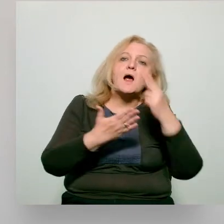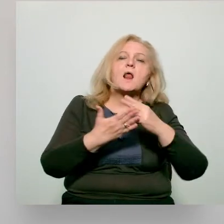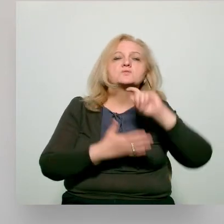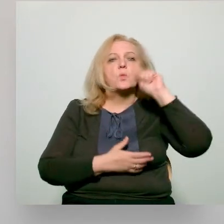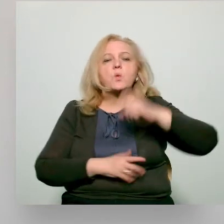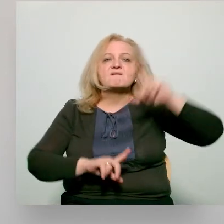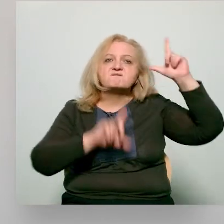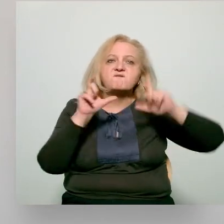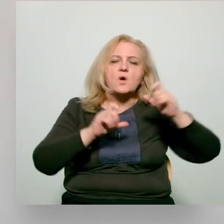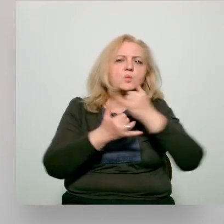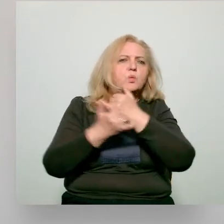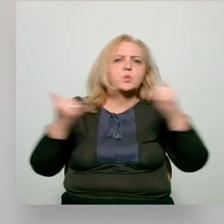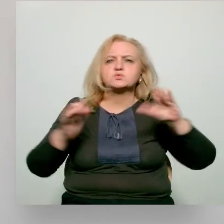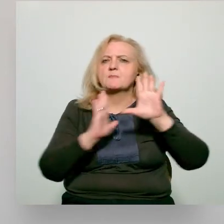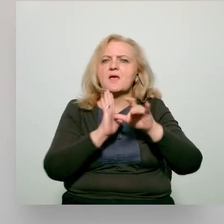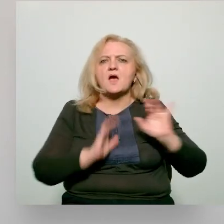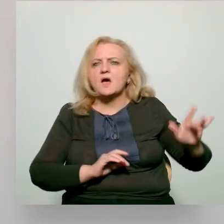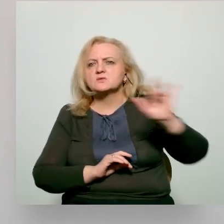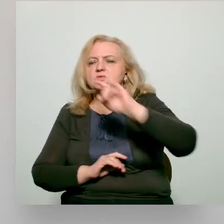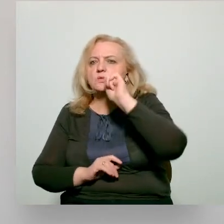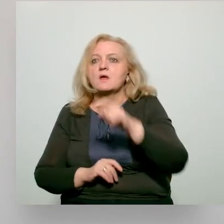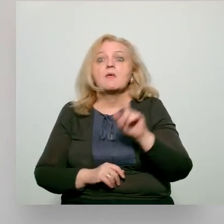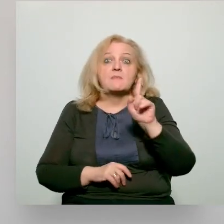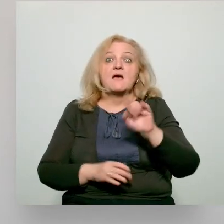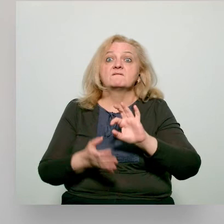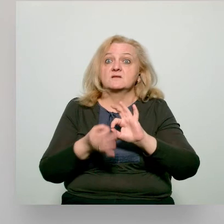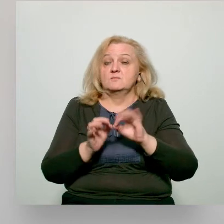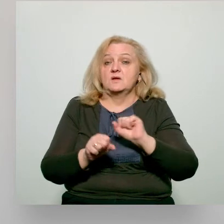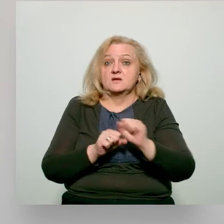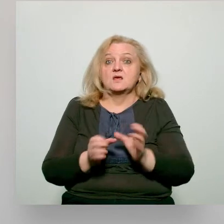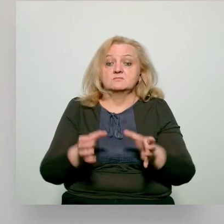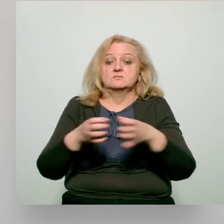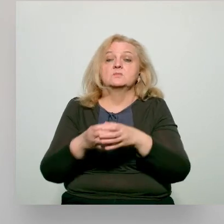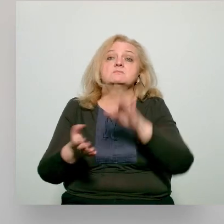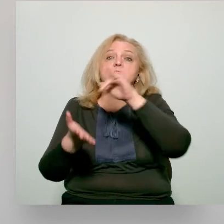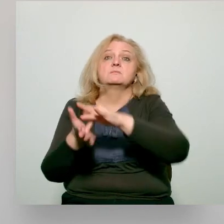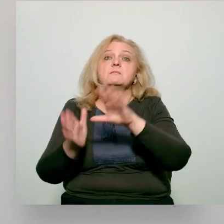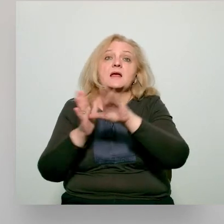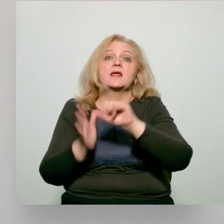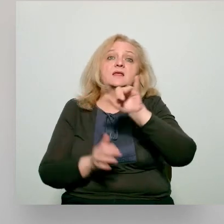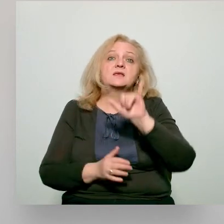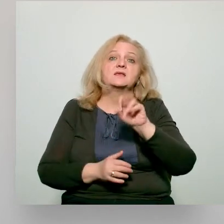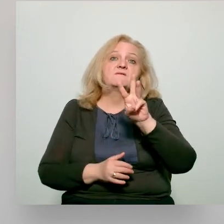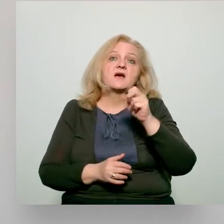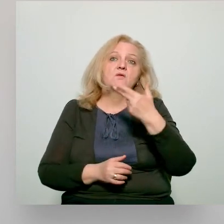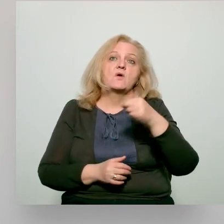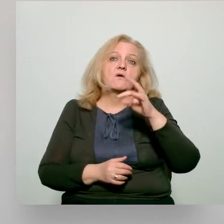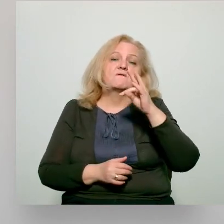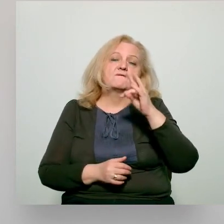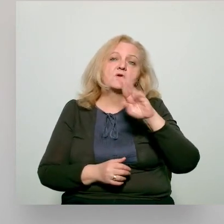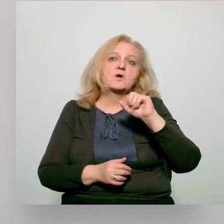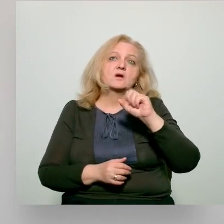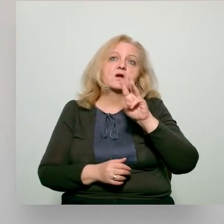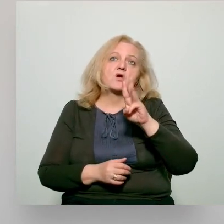i którzy, i teraz jest pewne środowisko nawet w Iwano-Frankowsku i jest powiedzmy